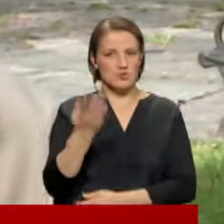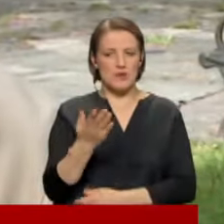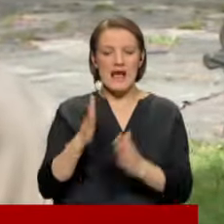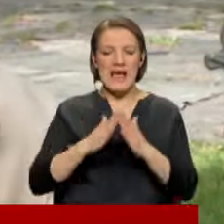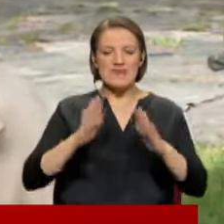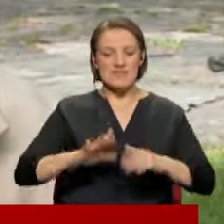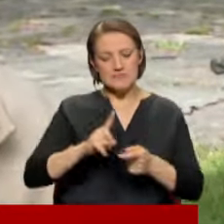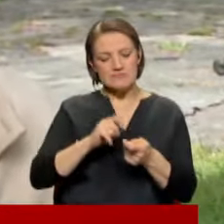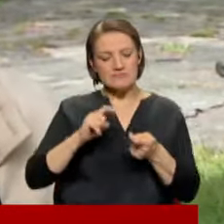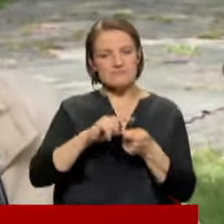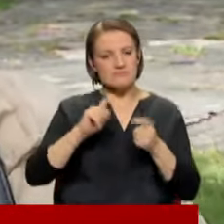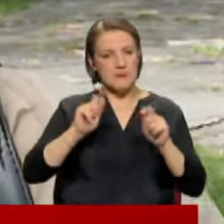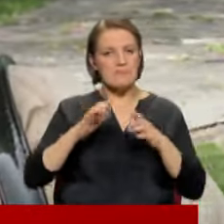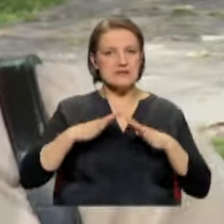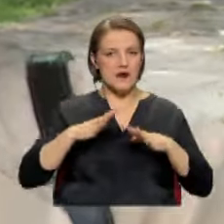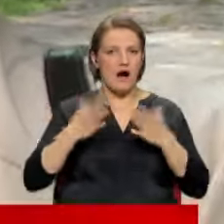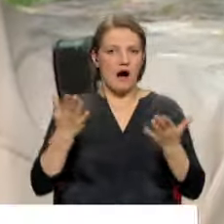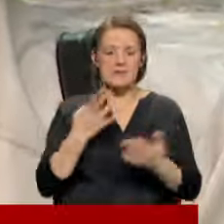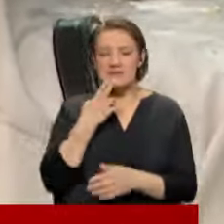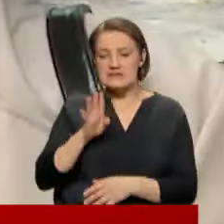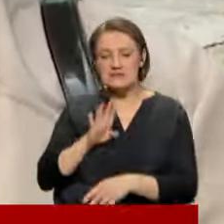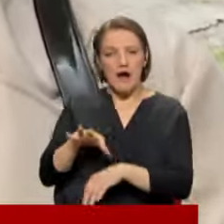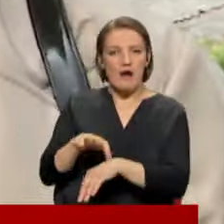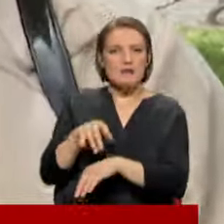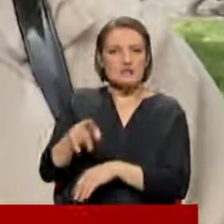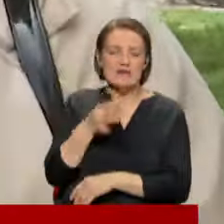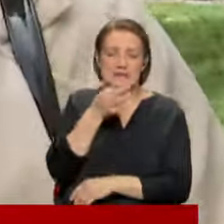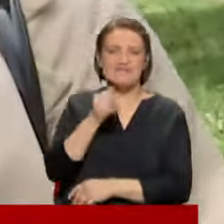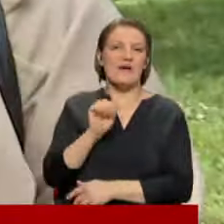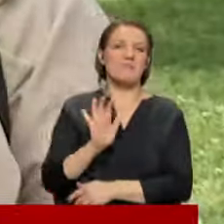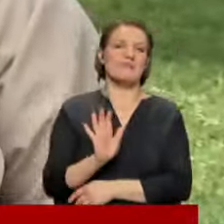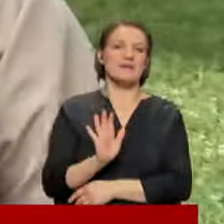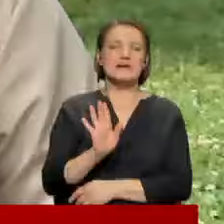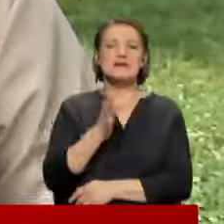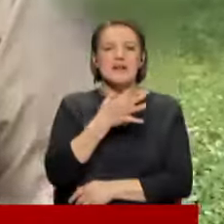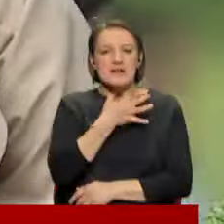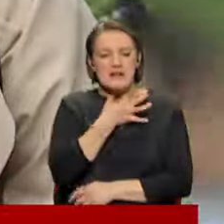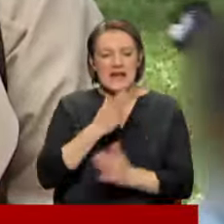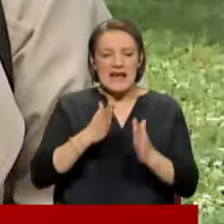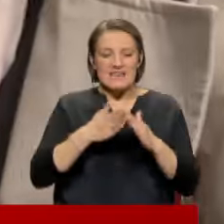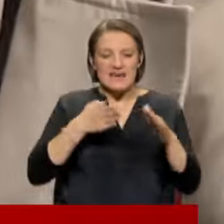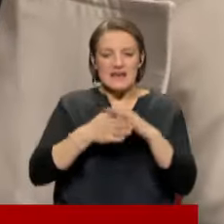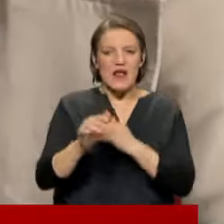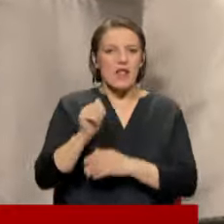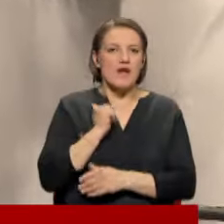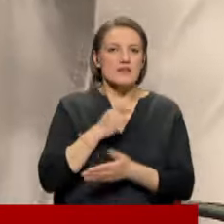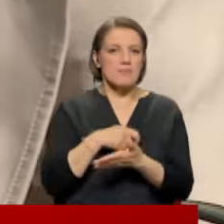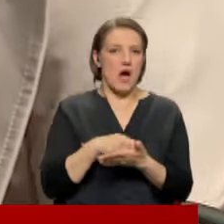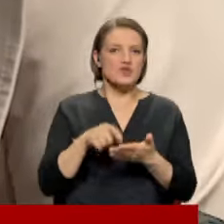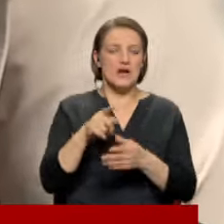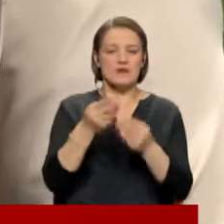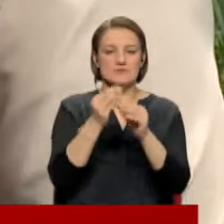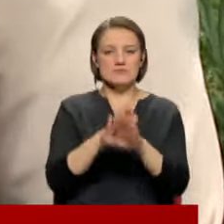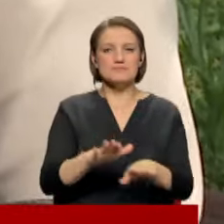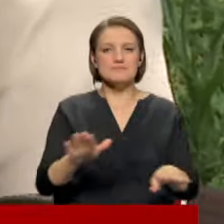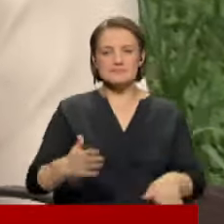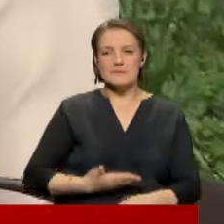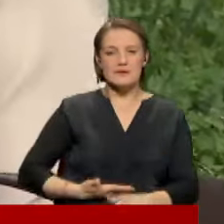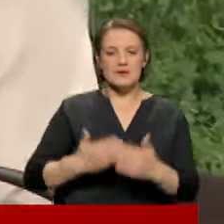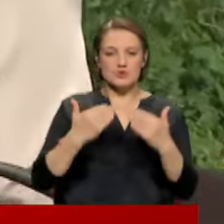Evde el işi yapmak istedi ama kızının hastalığı izin vermedi kıt kanaat evine giren asgari ücretle çocuklarının